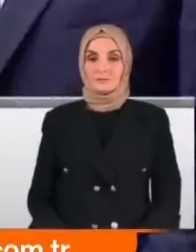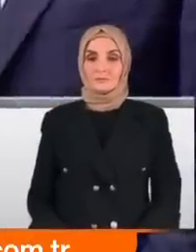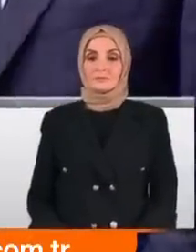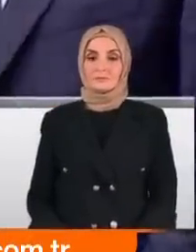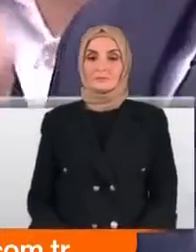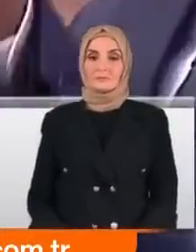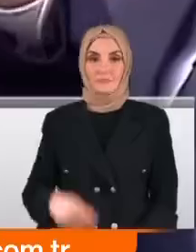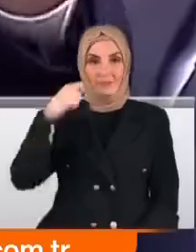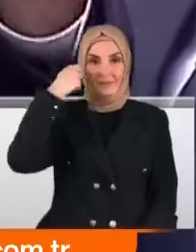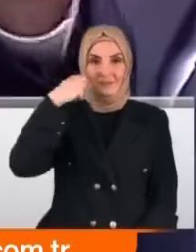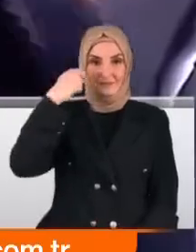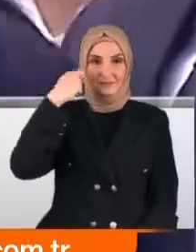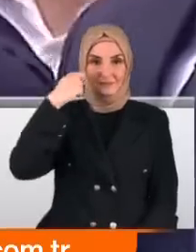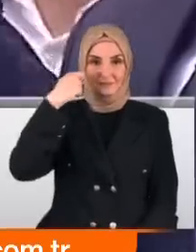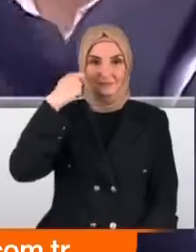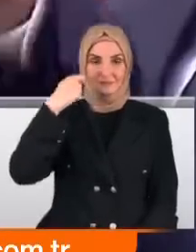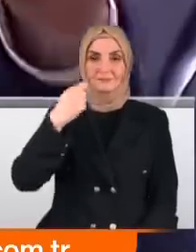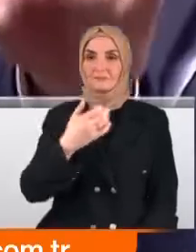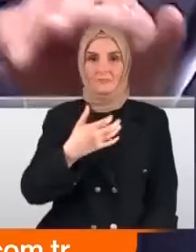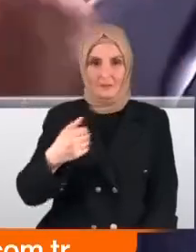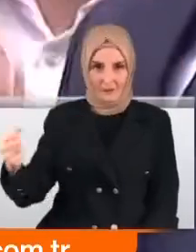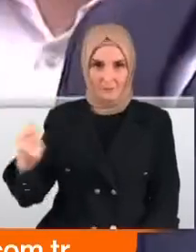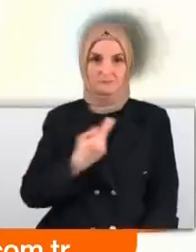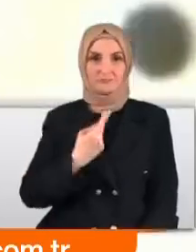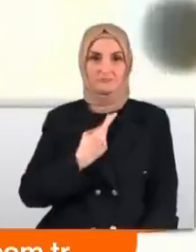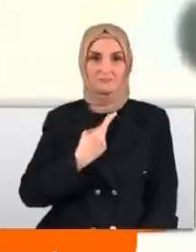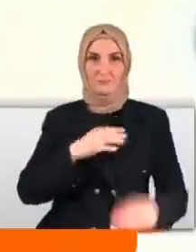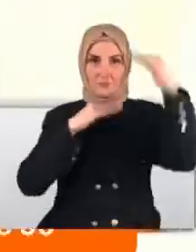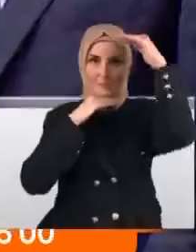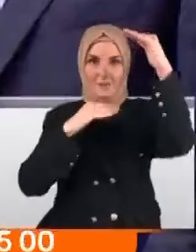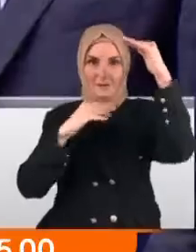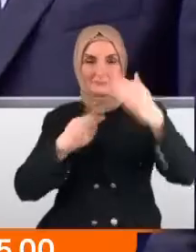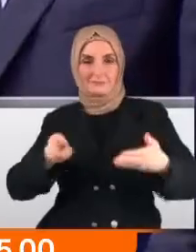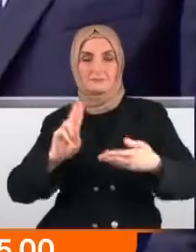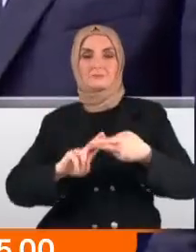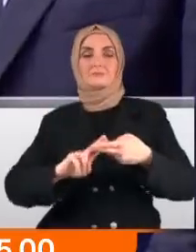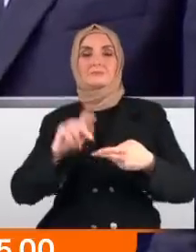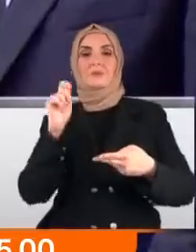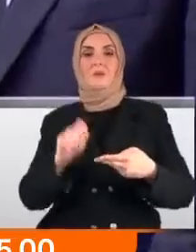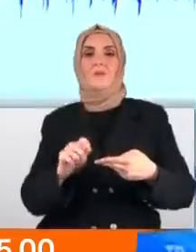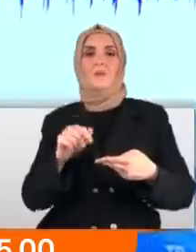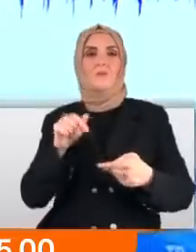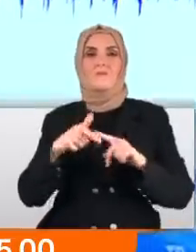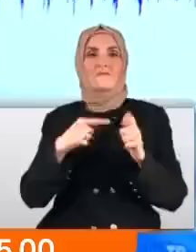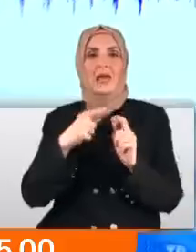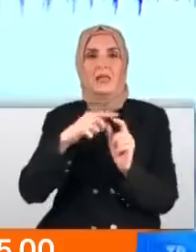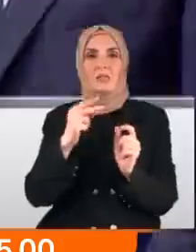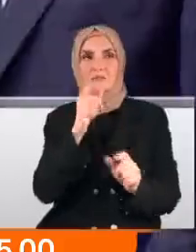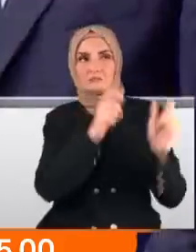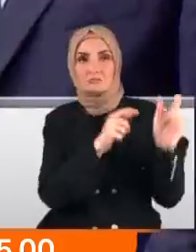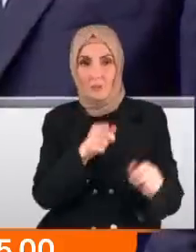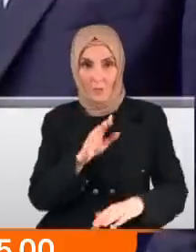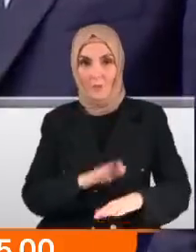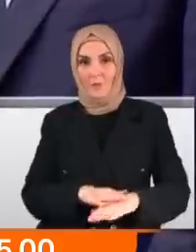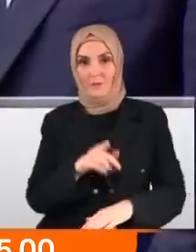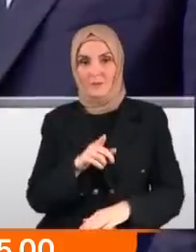Alıyor görüntüyü. Benim kelleyi kesiyor, oraya koyuyor. Bunu FETÖ'cüler yapıyor. Ama